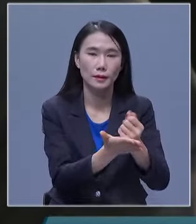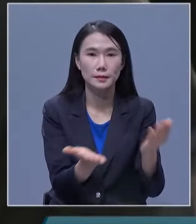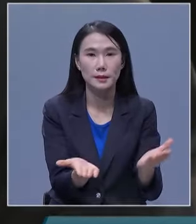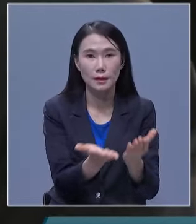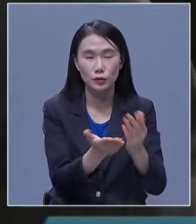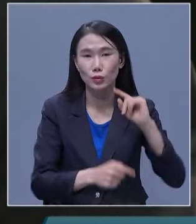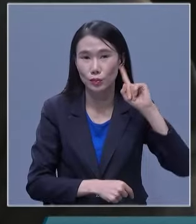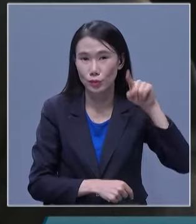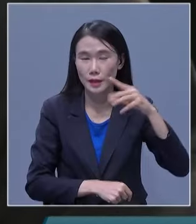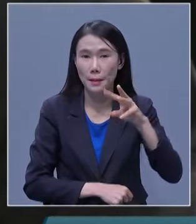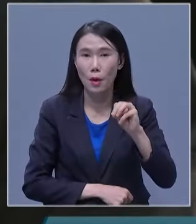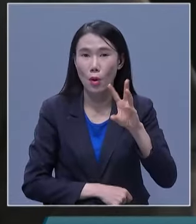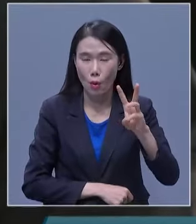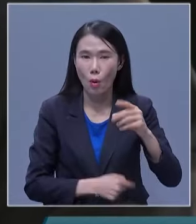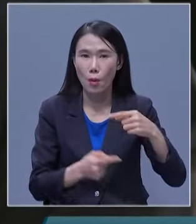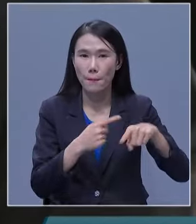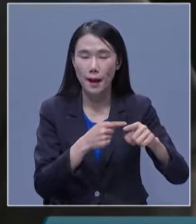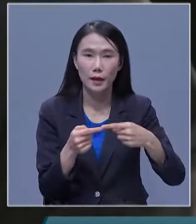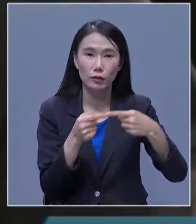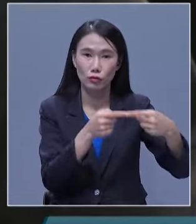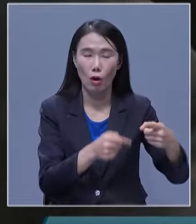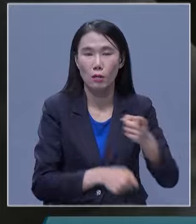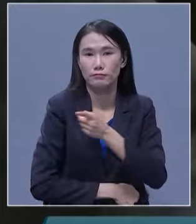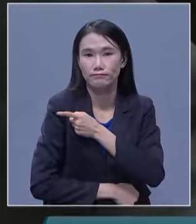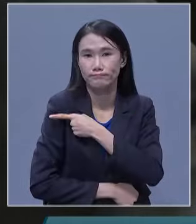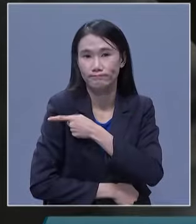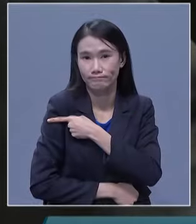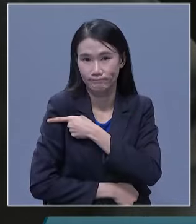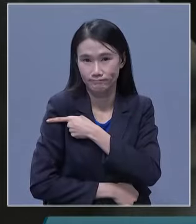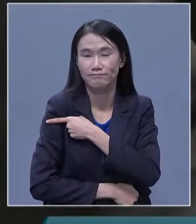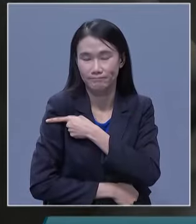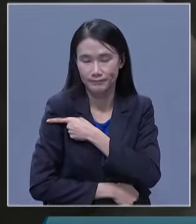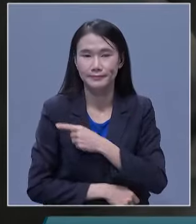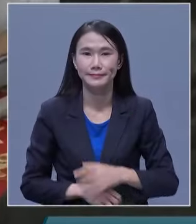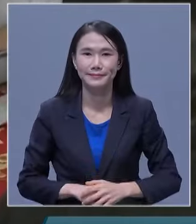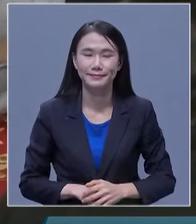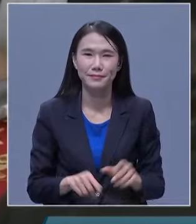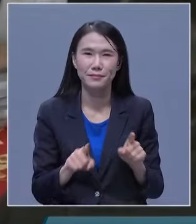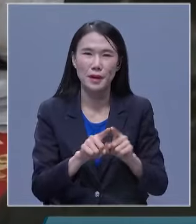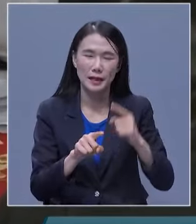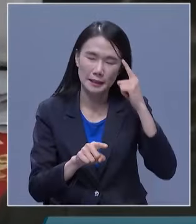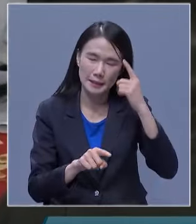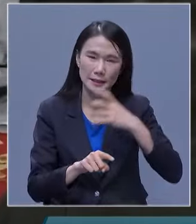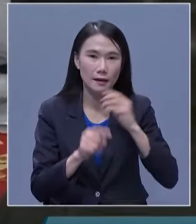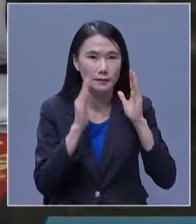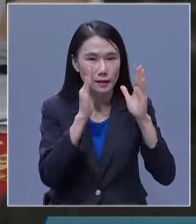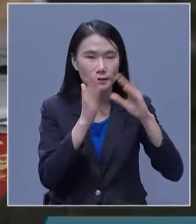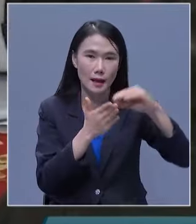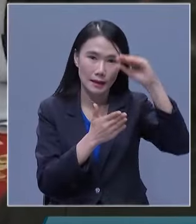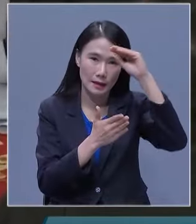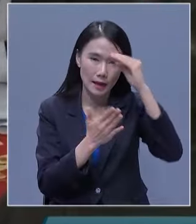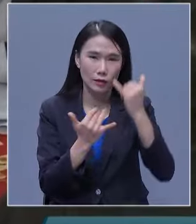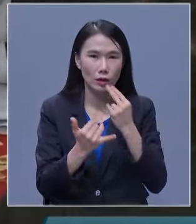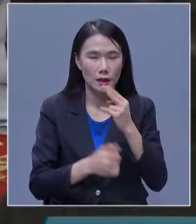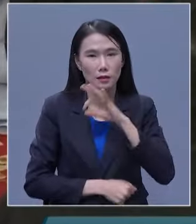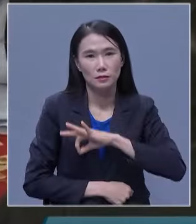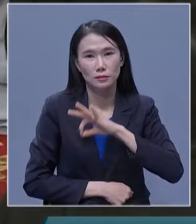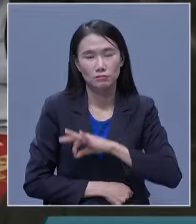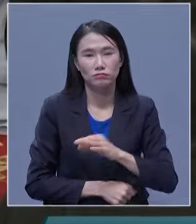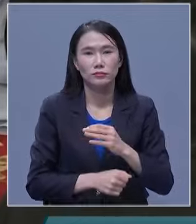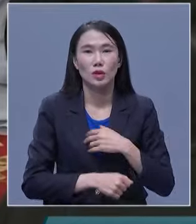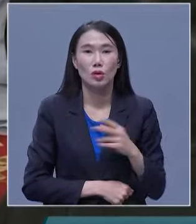ผู้หญิงเนี่ยค่ะเรียนต่อบอกว่าจะให้เรียนต่อจนถึงระดับสูงสุดที่น้องจะเรียนได้ซึ่งสภาพจิตใจของ